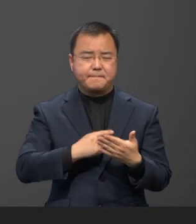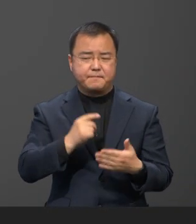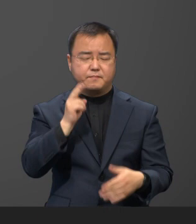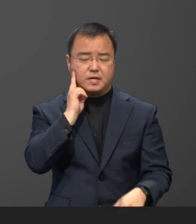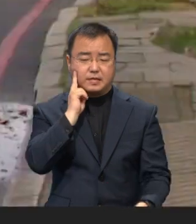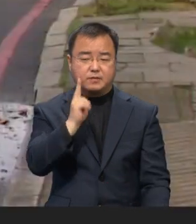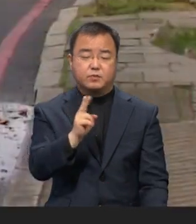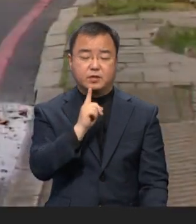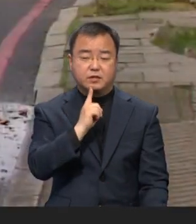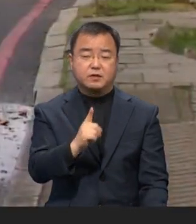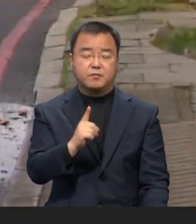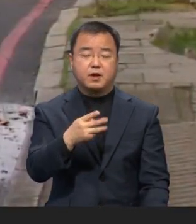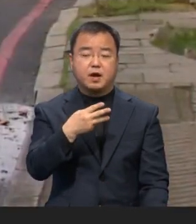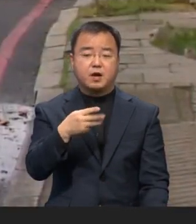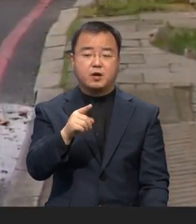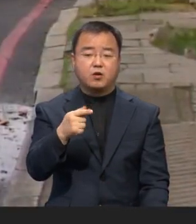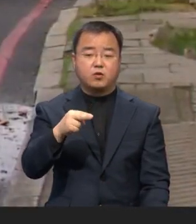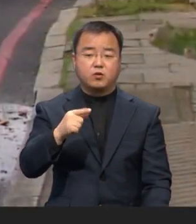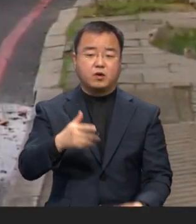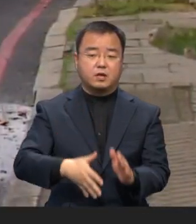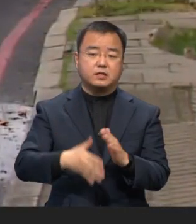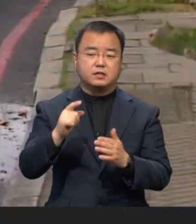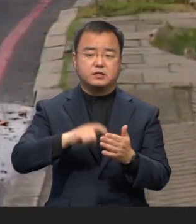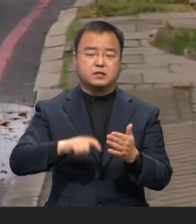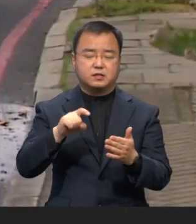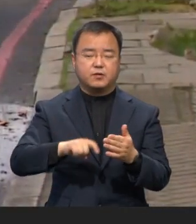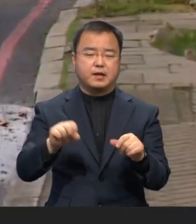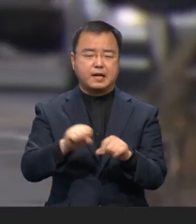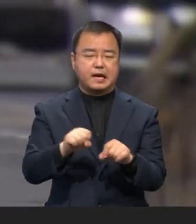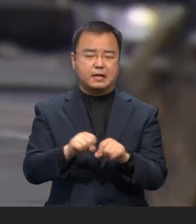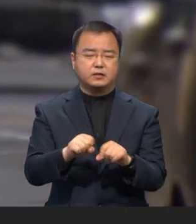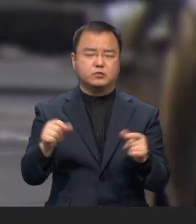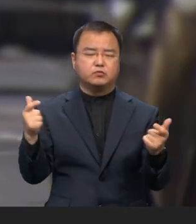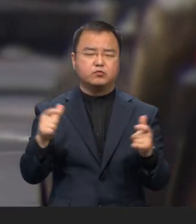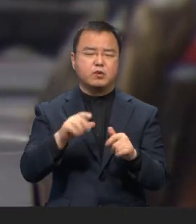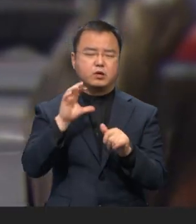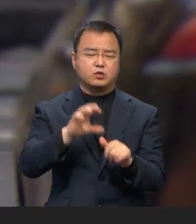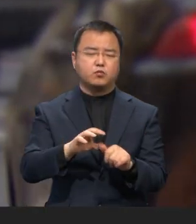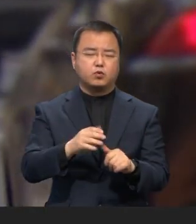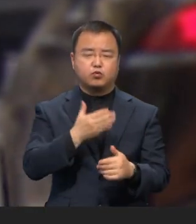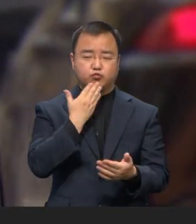전하면서 런던 시내 배출가스 규제와 같은 정책의 중요성을 말했습니다.